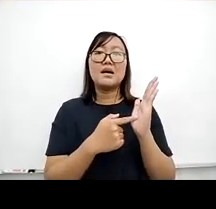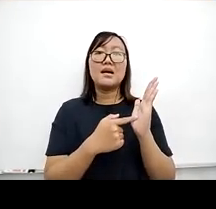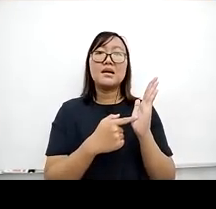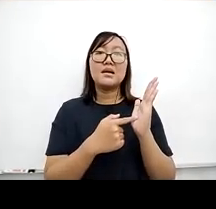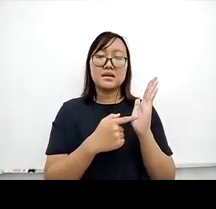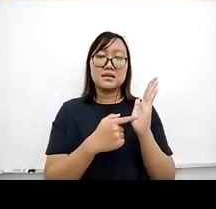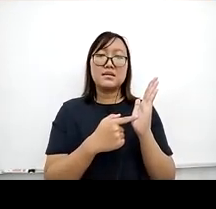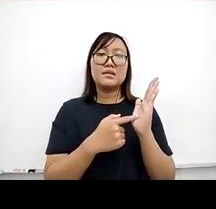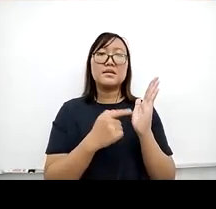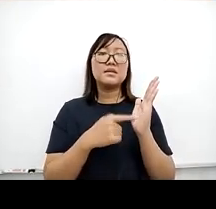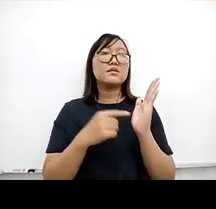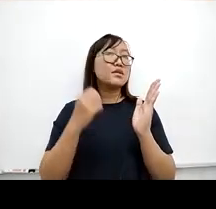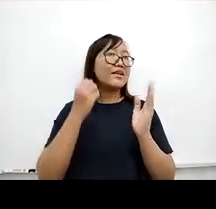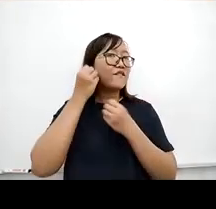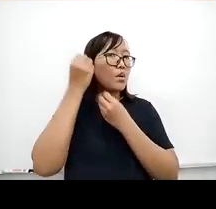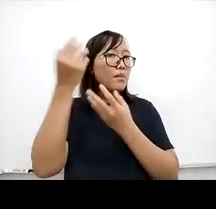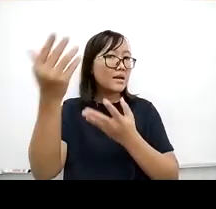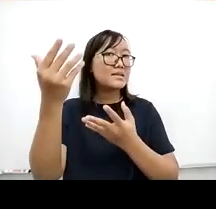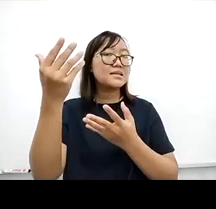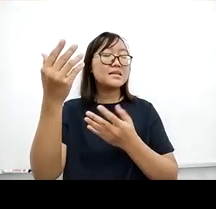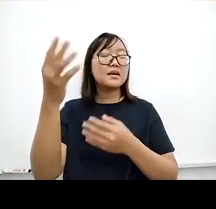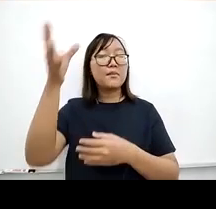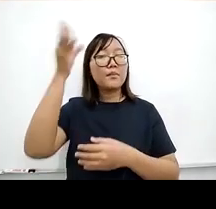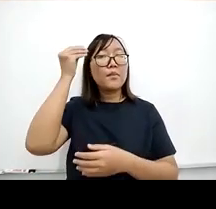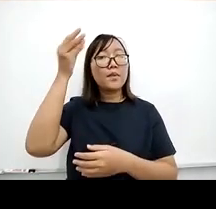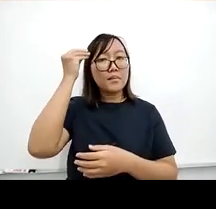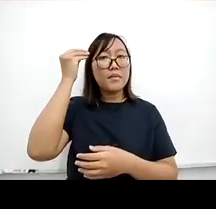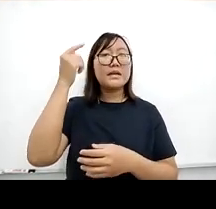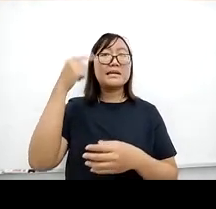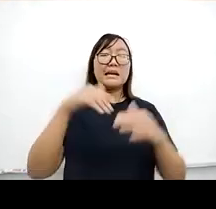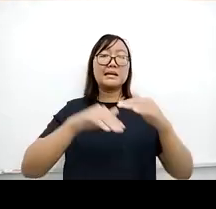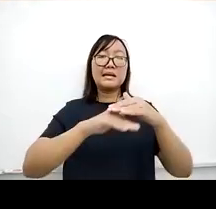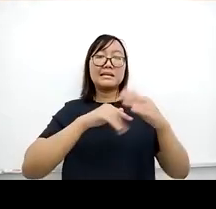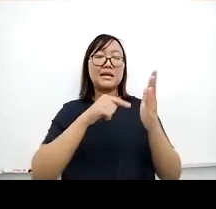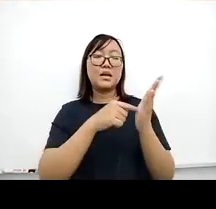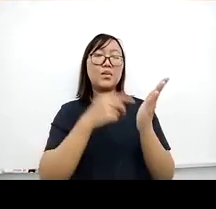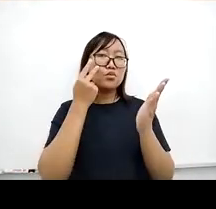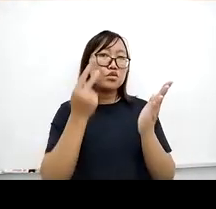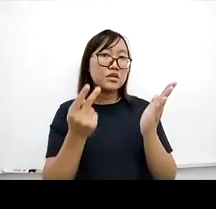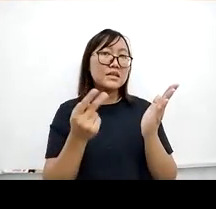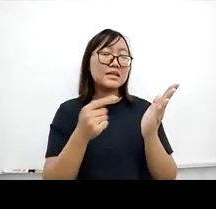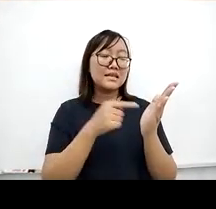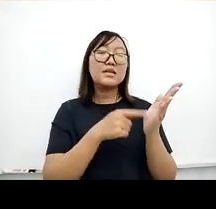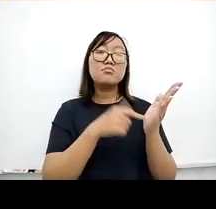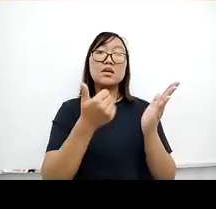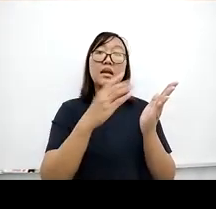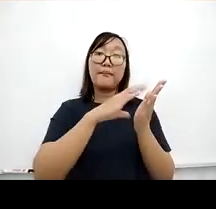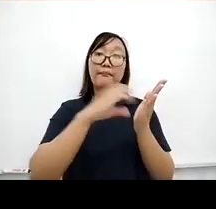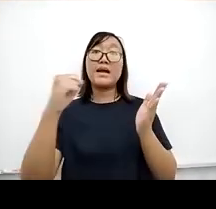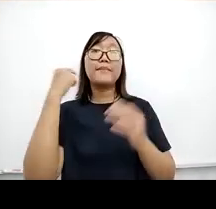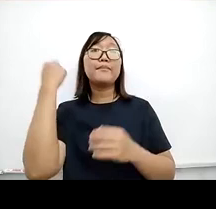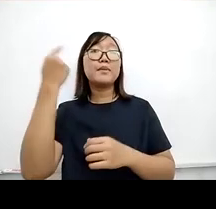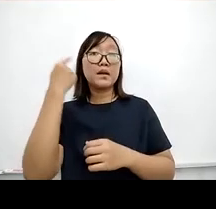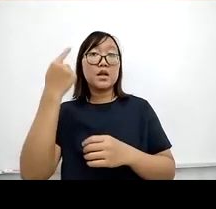informasi dan pengetahuan yang berbasis bukti yang akan dapat digunakan oleh lembaga pemerintah dalam perumusan kebijakan